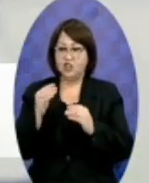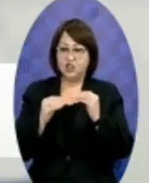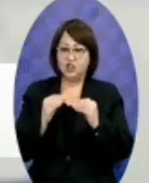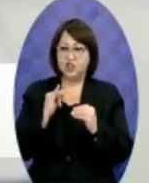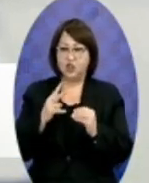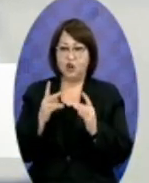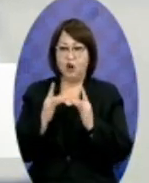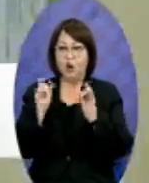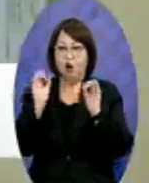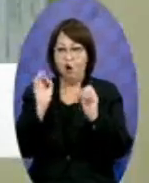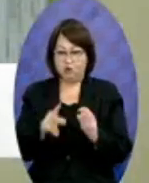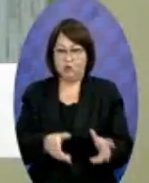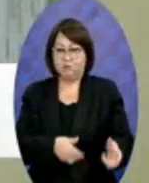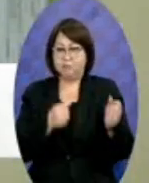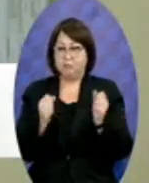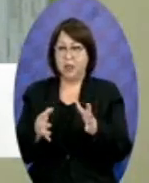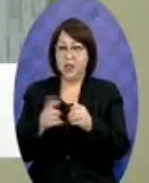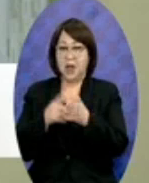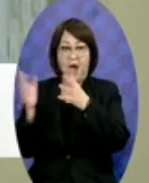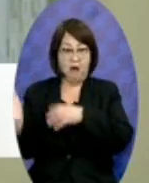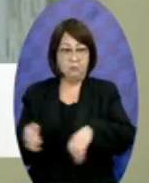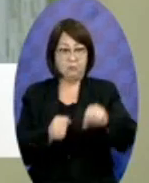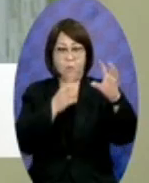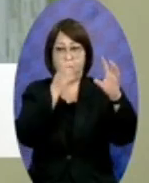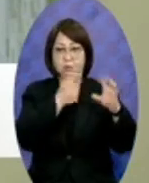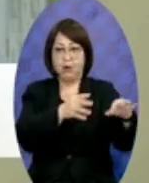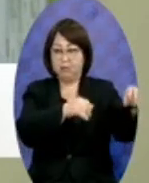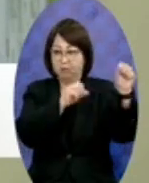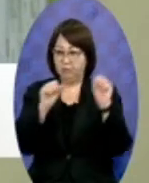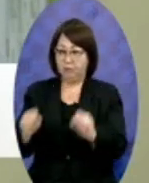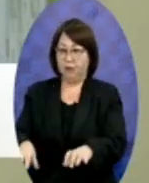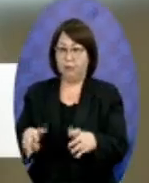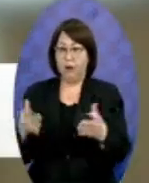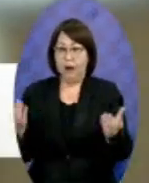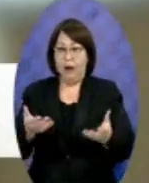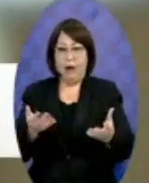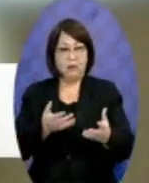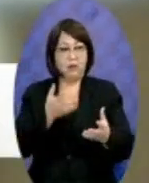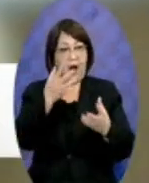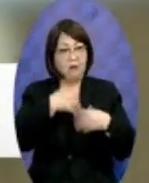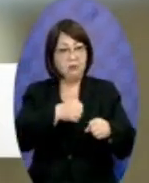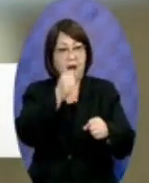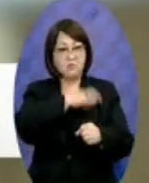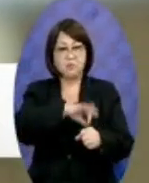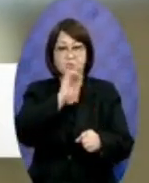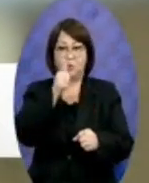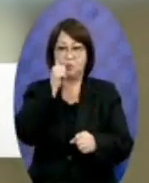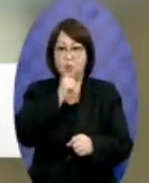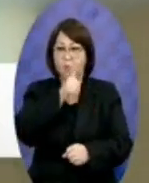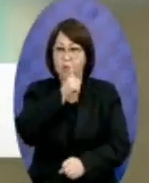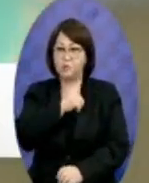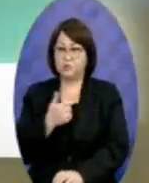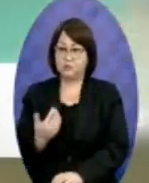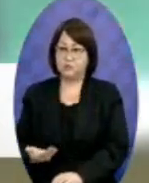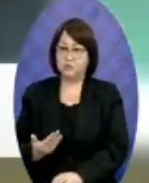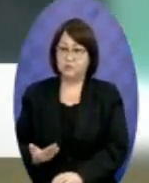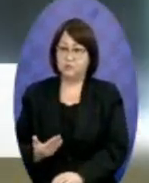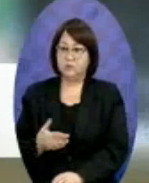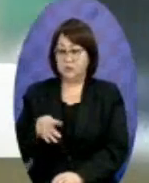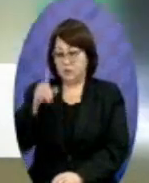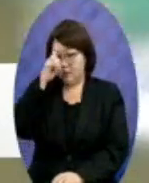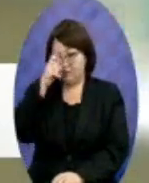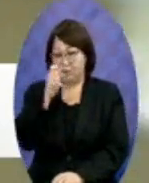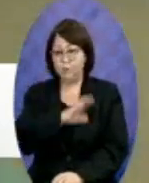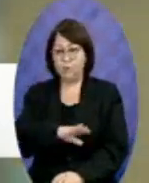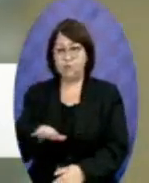гэдэг хүний зөвшөөрлөөр хаашин авч явж тухайн тоног төхөөрөмжүүдийг хаана байлгаж байгааг ирснийг хэлэхгүй нууцлж байна. За бид эмнэлгийн хүүхдийн тасгийн